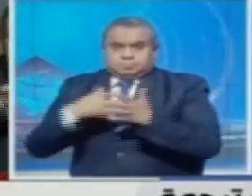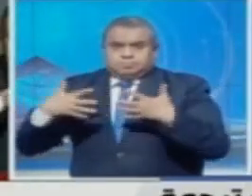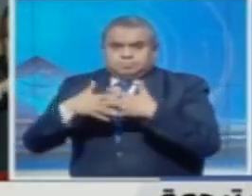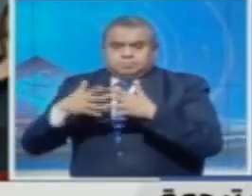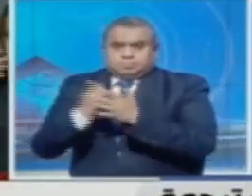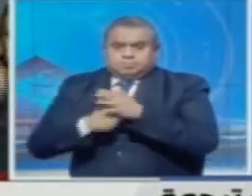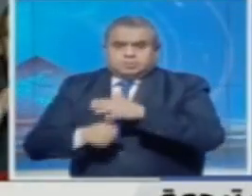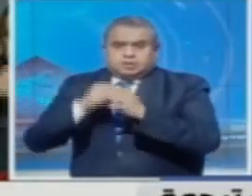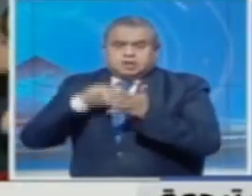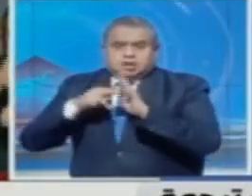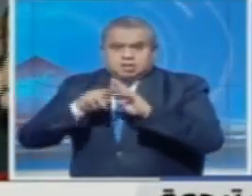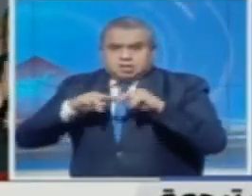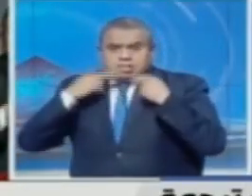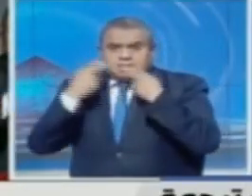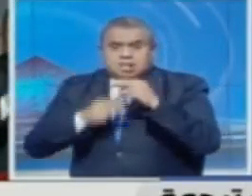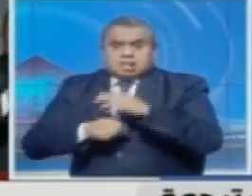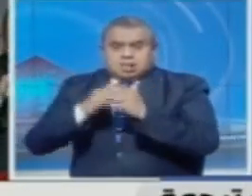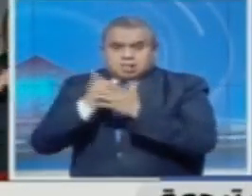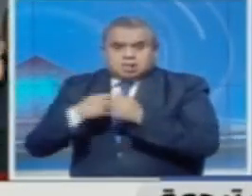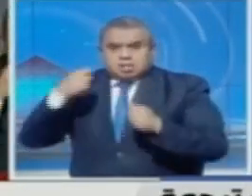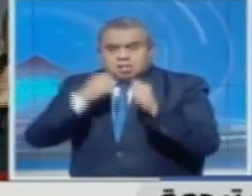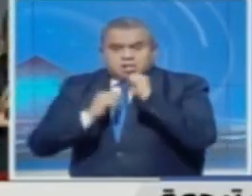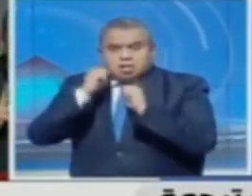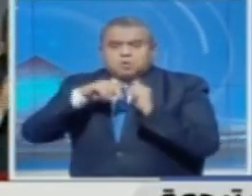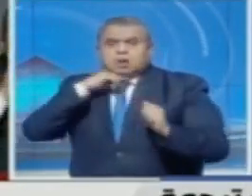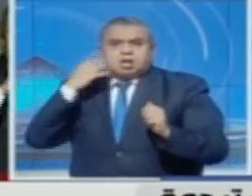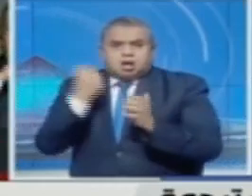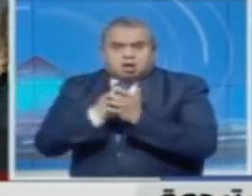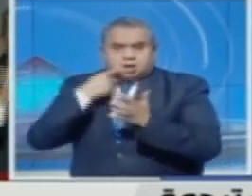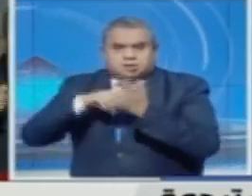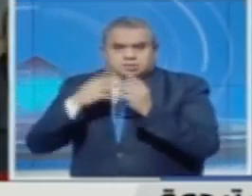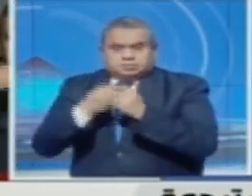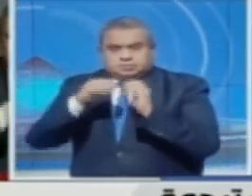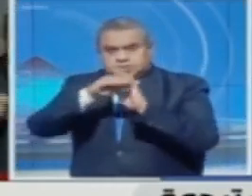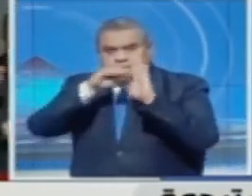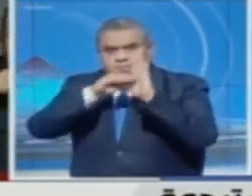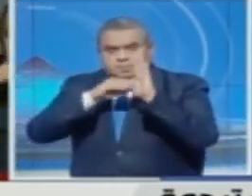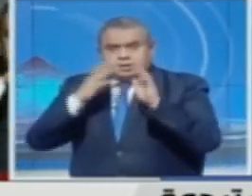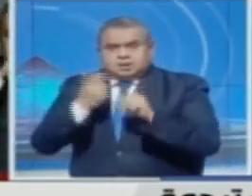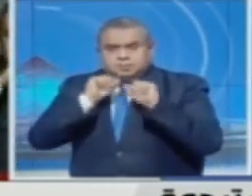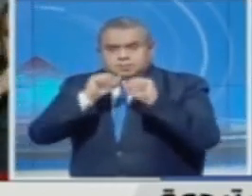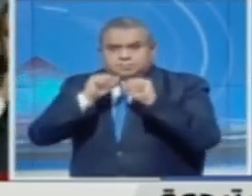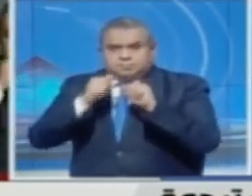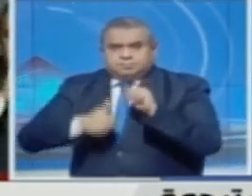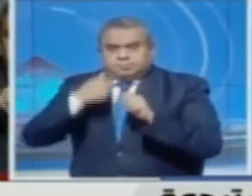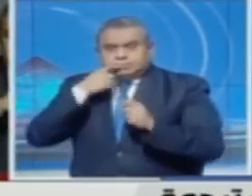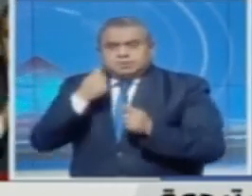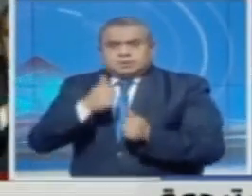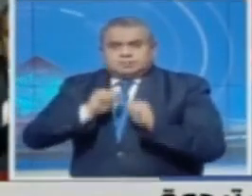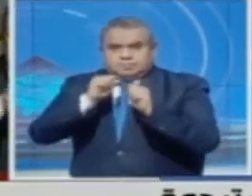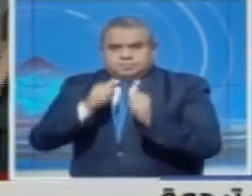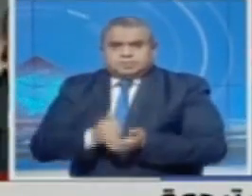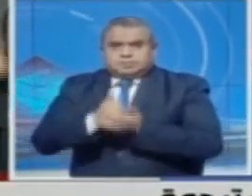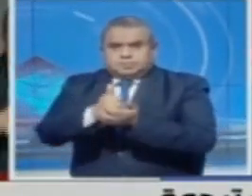مؤسسات تمويل دولية وشركاء التنمية والقطاع الخاص لدعم البرنامج من خلال التمويل الإنمائي